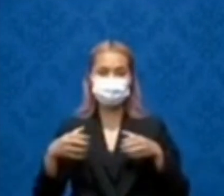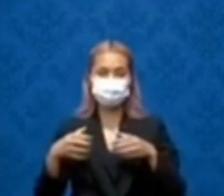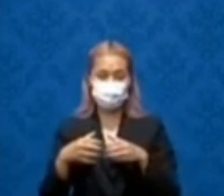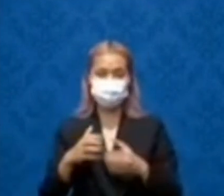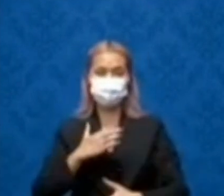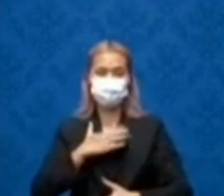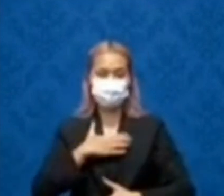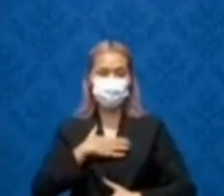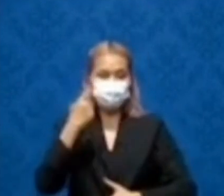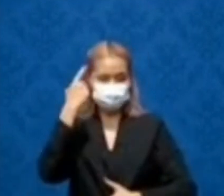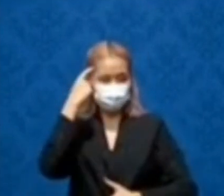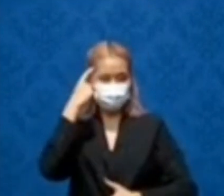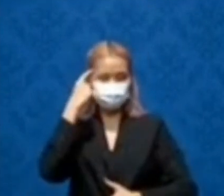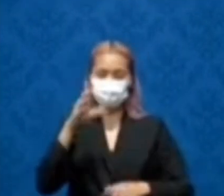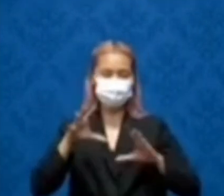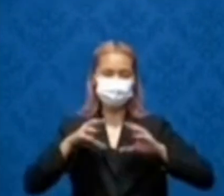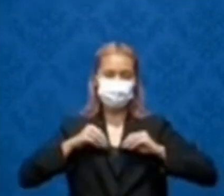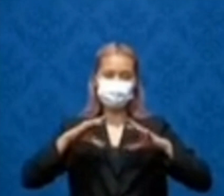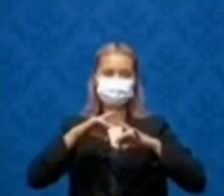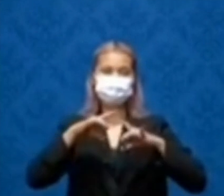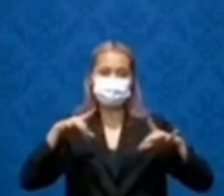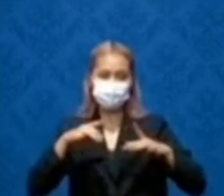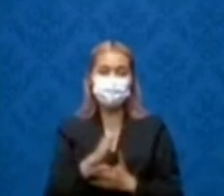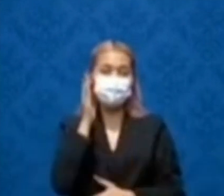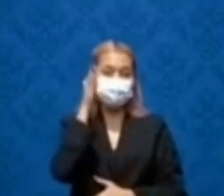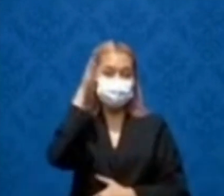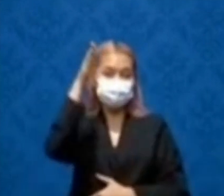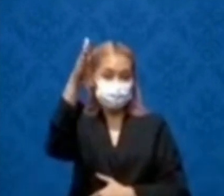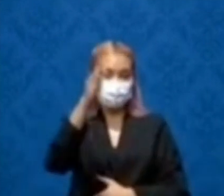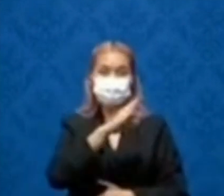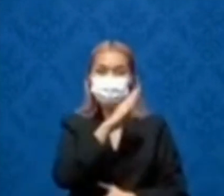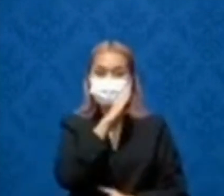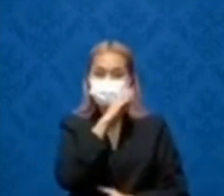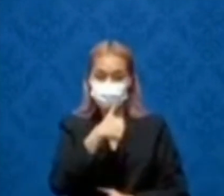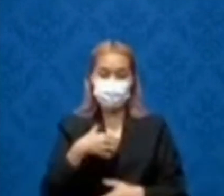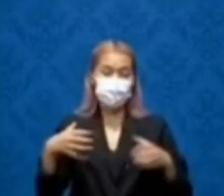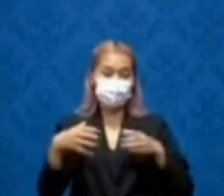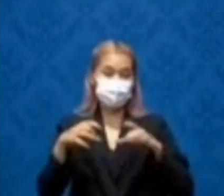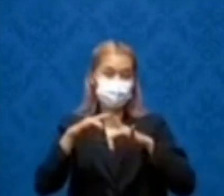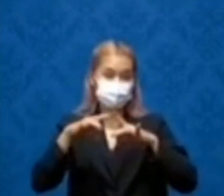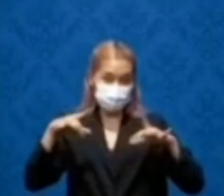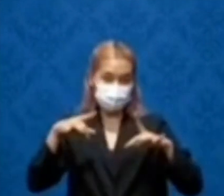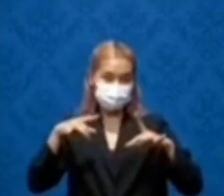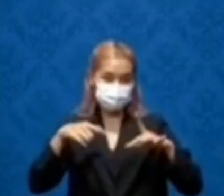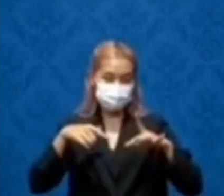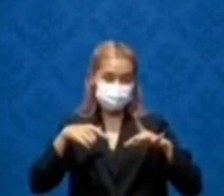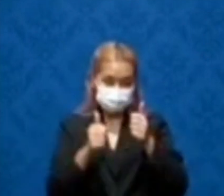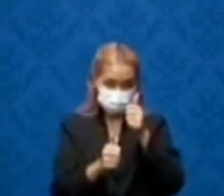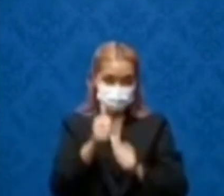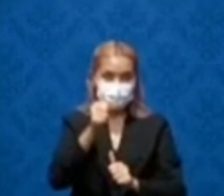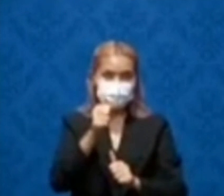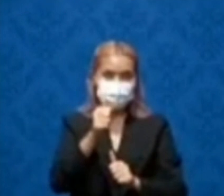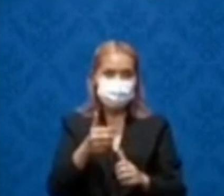เป็นการปิดกั้นเสียงข้างน้อยในอนาคตเนี่ยพวกผมสามารถชนะได้สักมตินึงเนี่ยก็จะโดนกระบวนการเช่นนี้แหละครับแล้วเราก็จะ